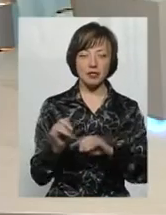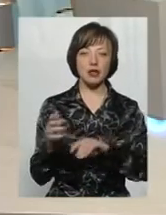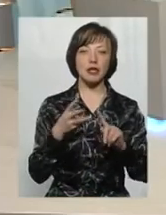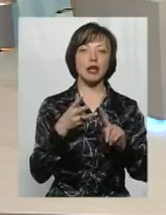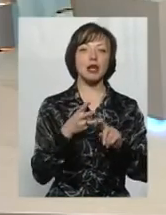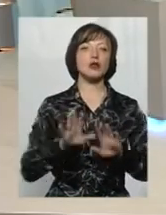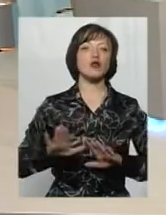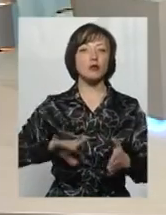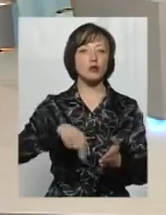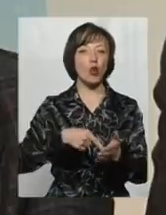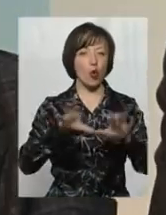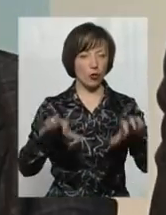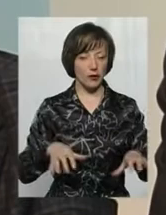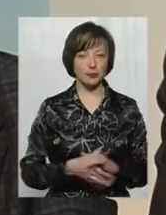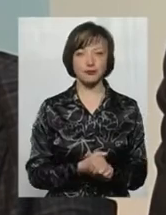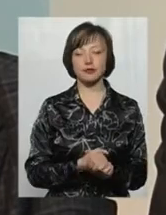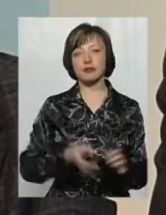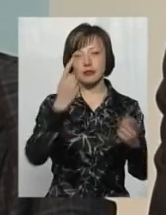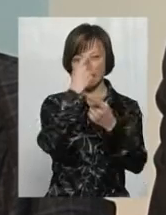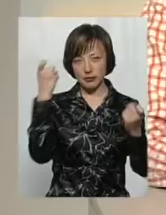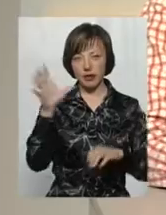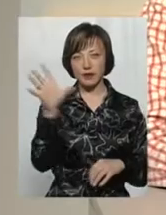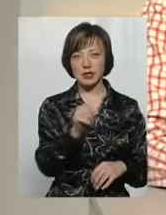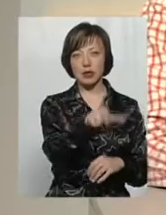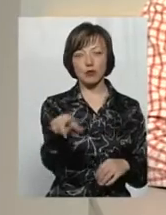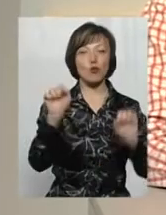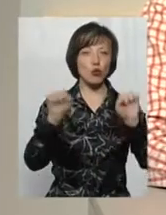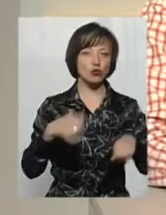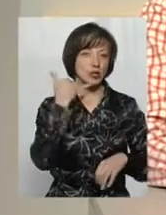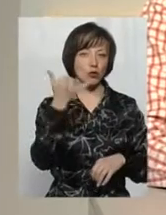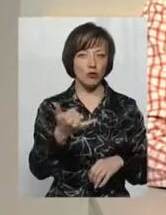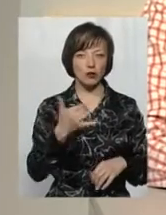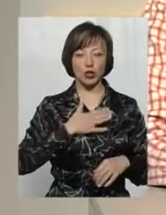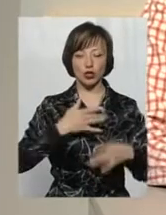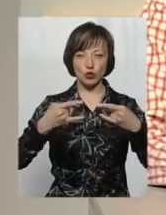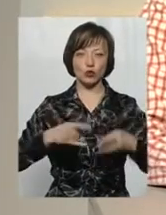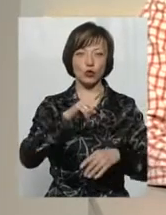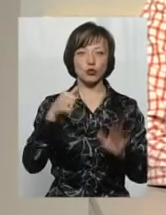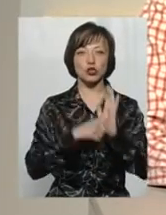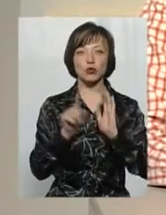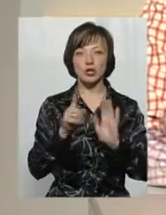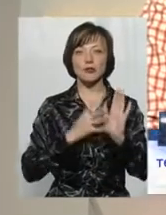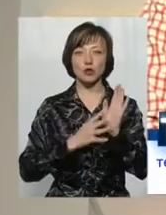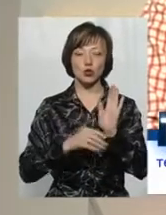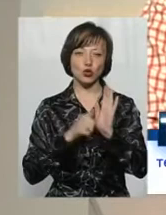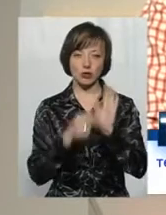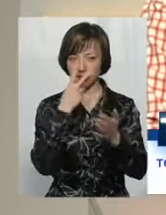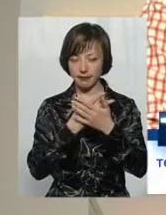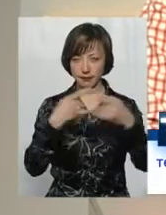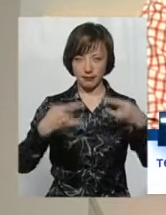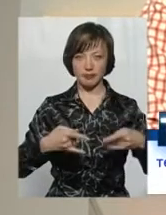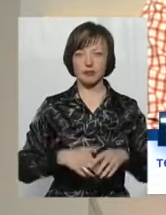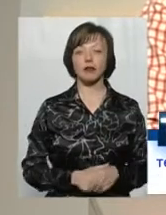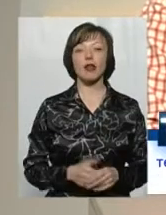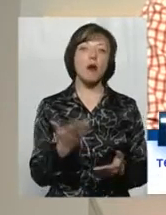голови Хмельницького. Ну, нагадаю усім глядачам, що ви можете зателефонувати до нас в студію за номером 61 90 60. Ну